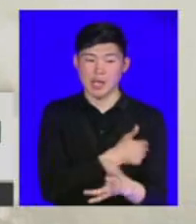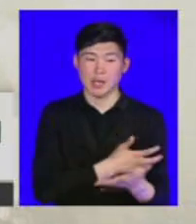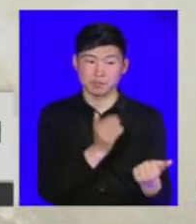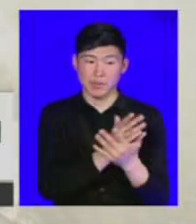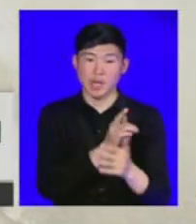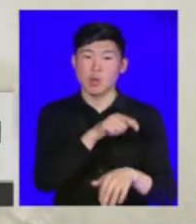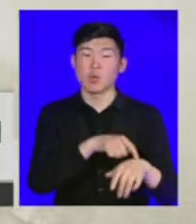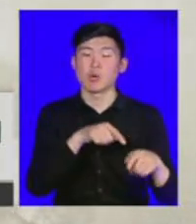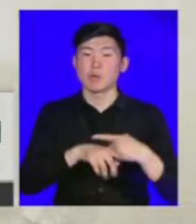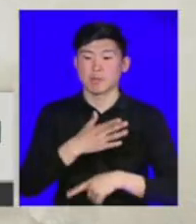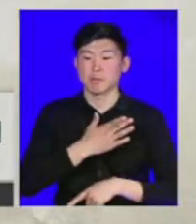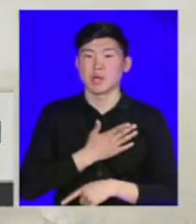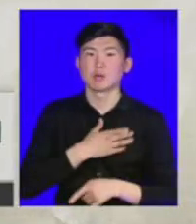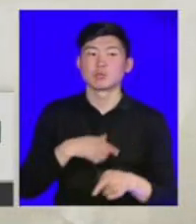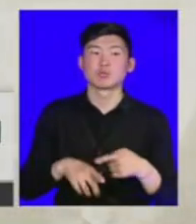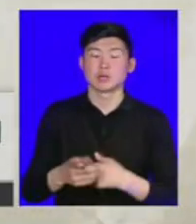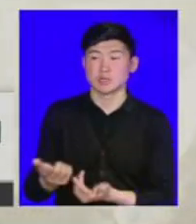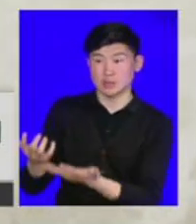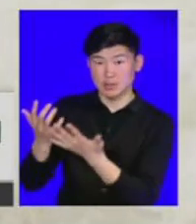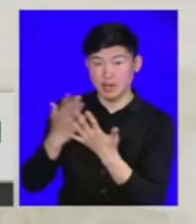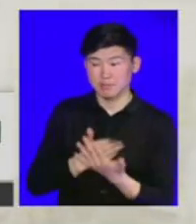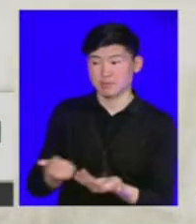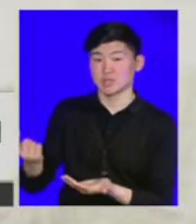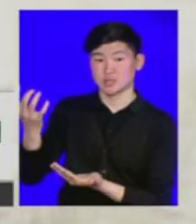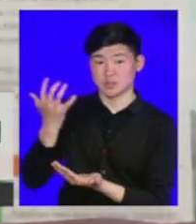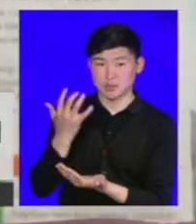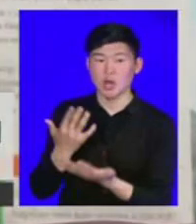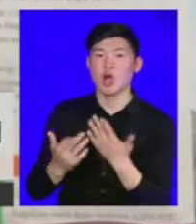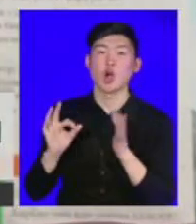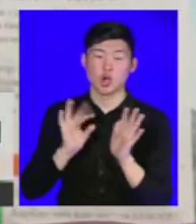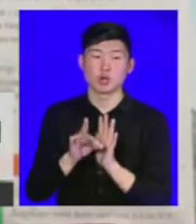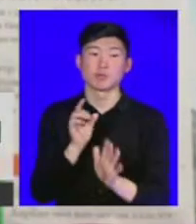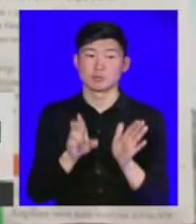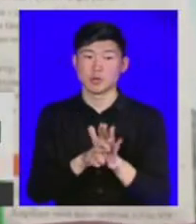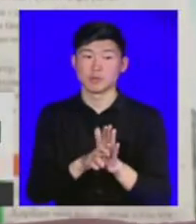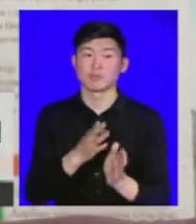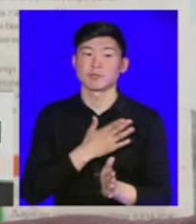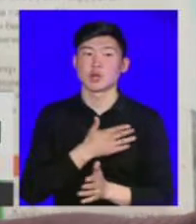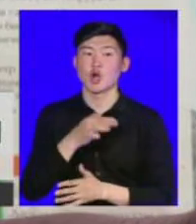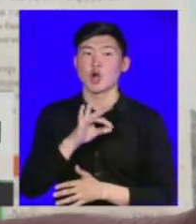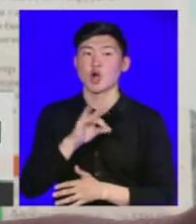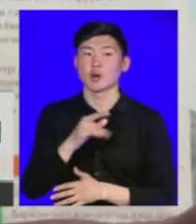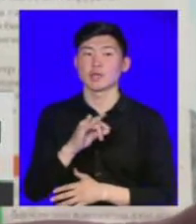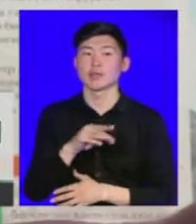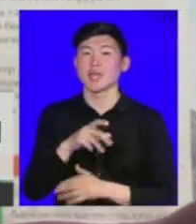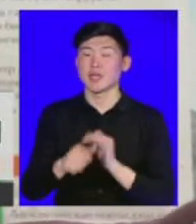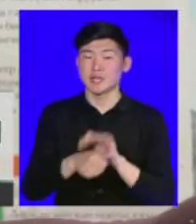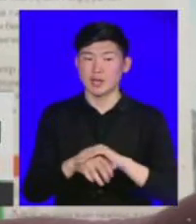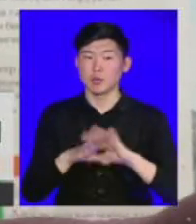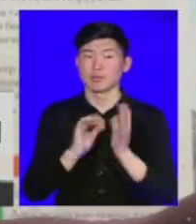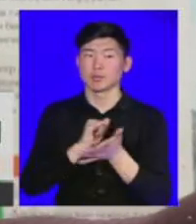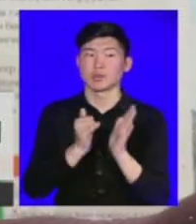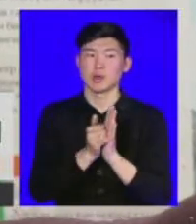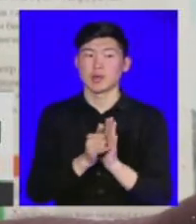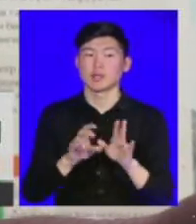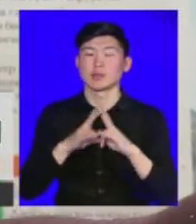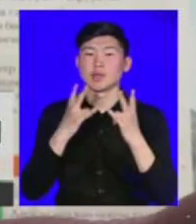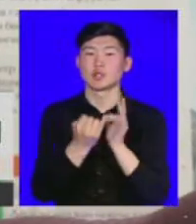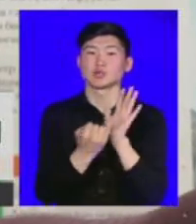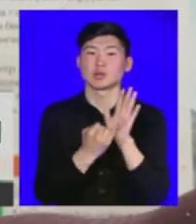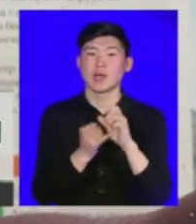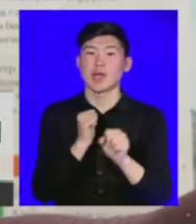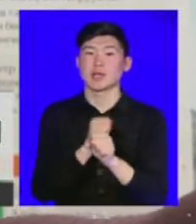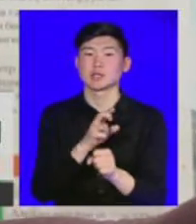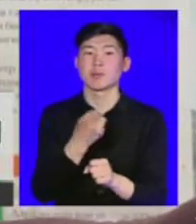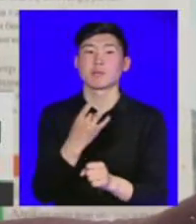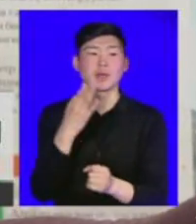бол манайдар бол ирээд орох боломжтой. За манай орох төрөлжийн байгалийн зохицуулалт газрын хамгаалалтын захиргаанд нийтдээ 6 ажлын